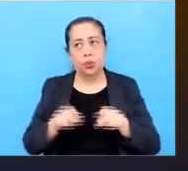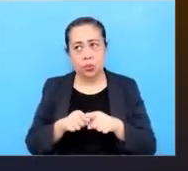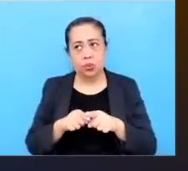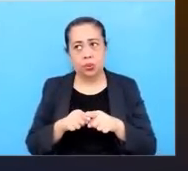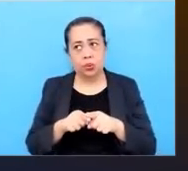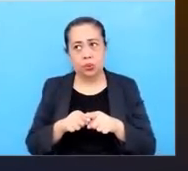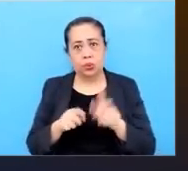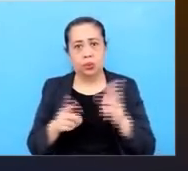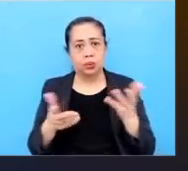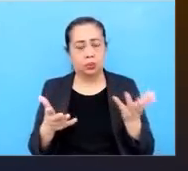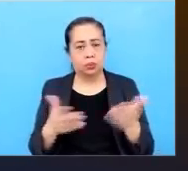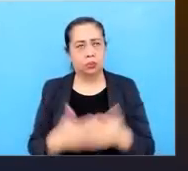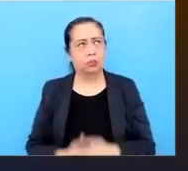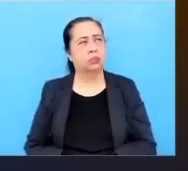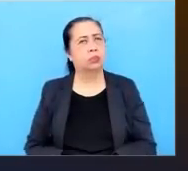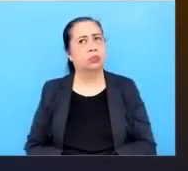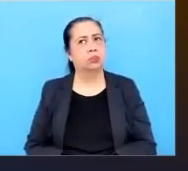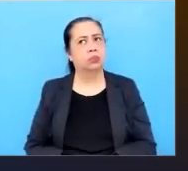was